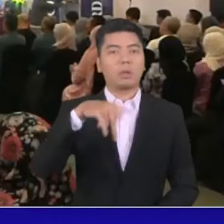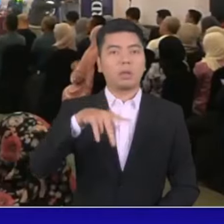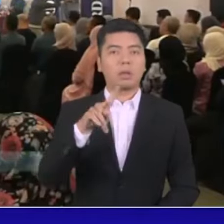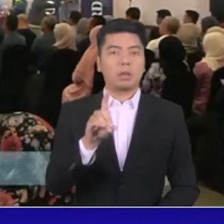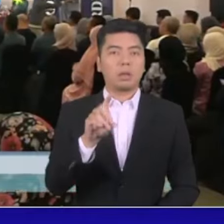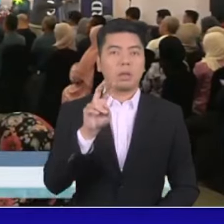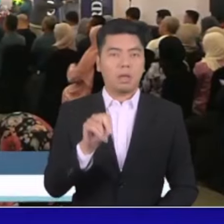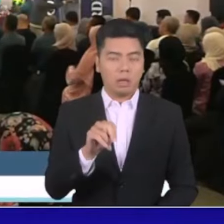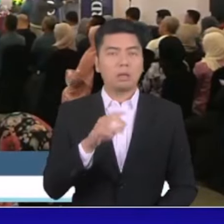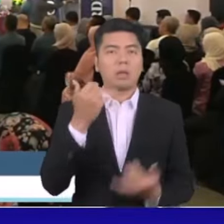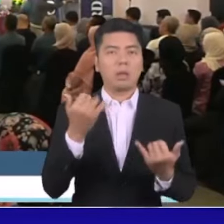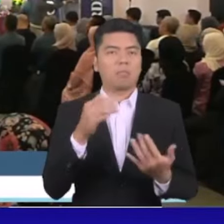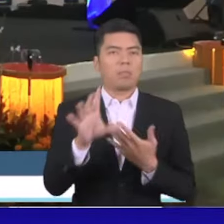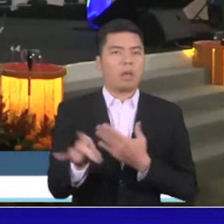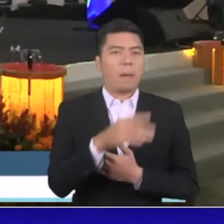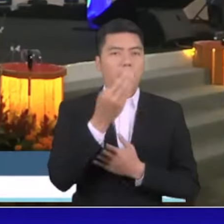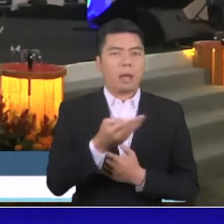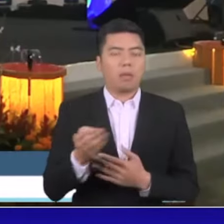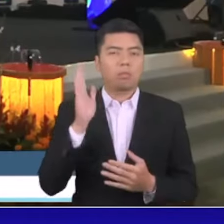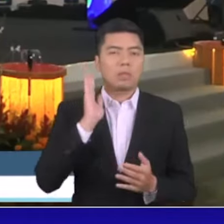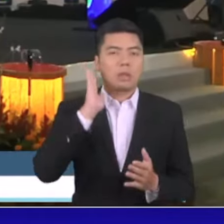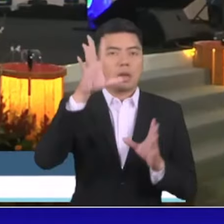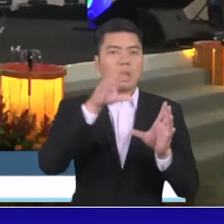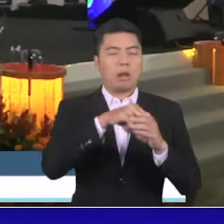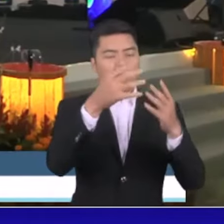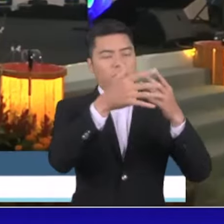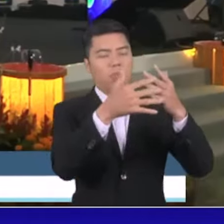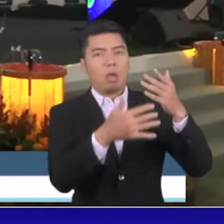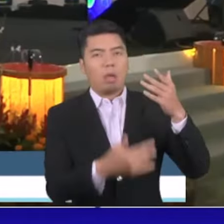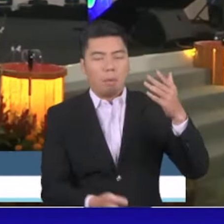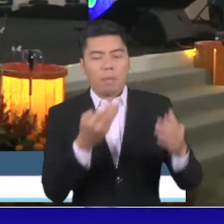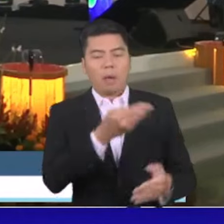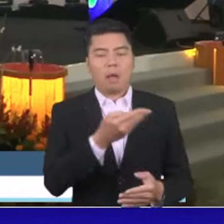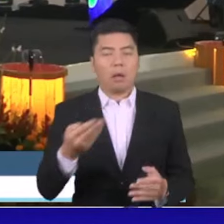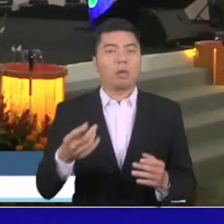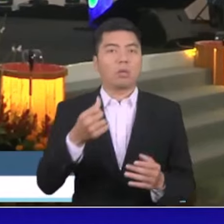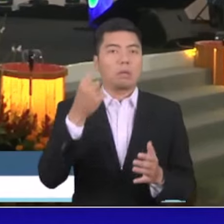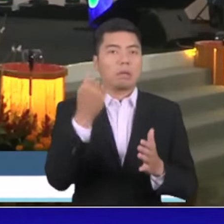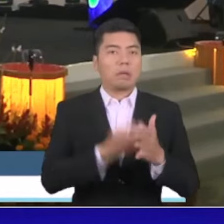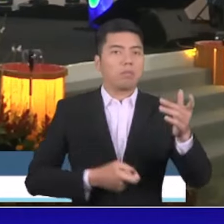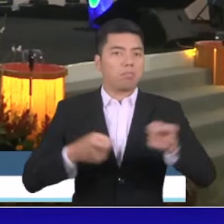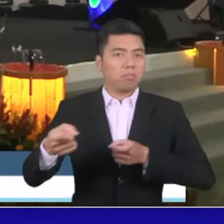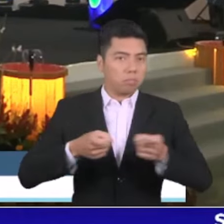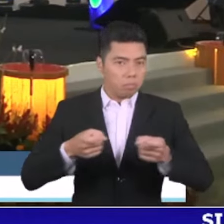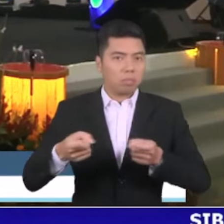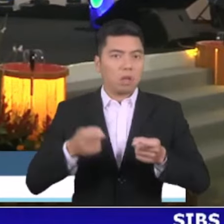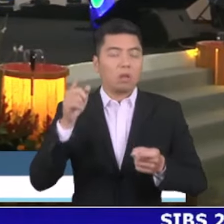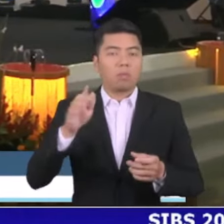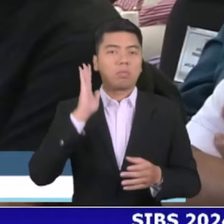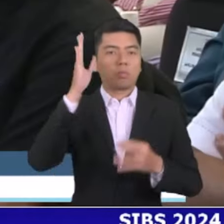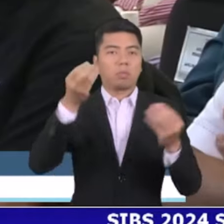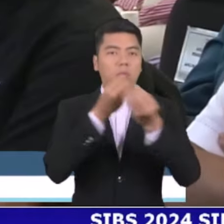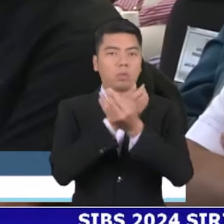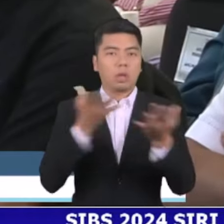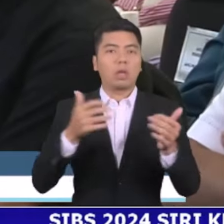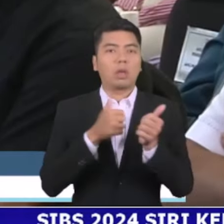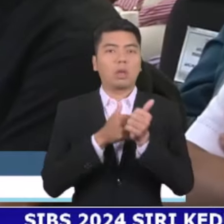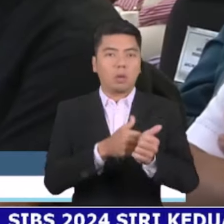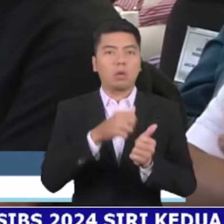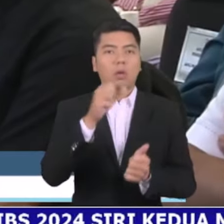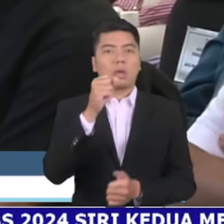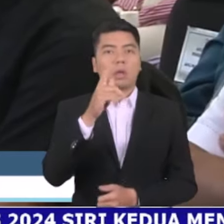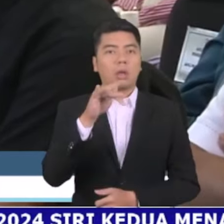KPDN sedang kenal pasti barangan yang akan disenarai dalam kategori barangan harga kawalan. Perkara itu akan diumumkan di bawah skim